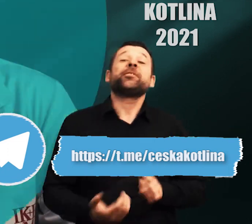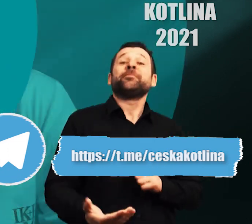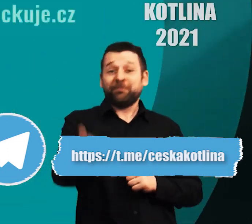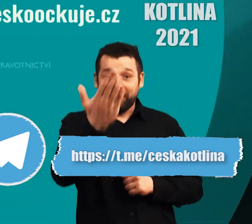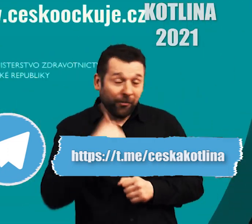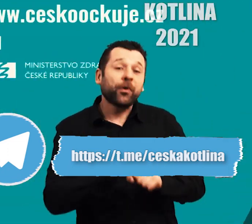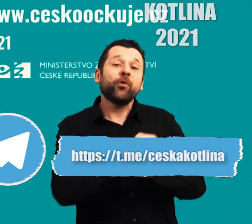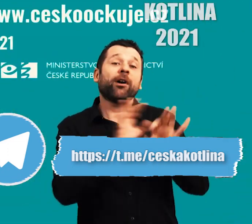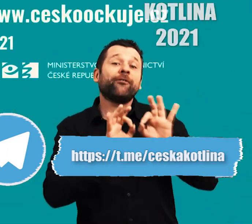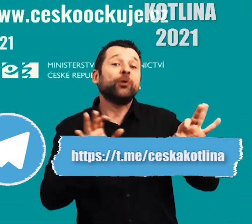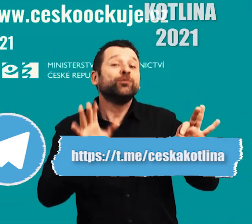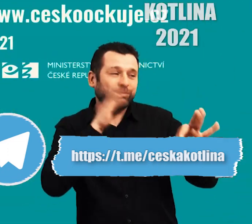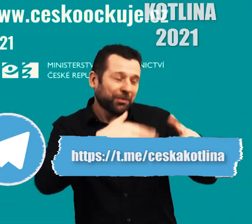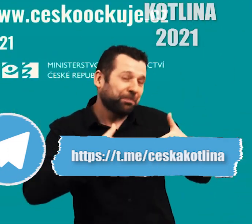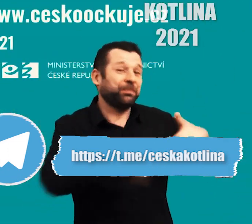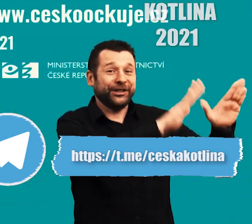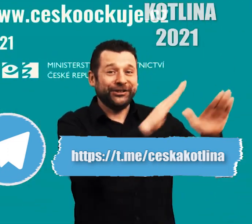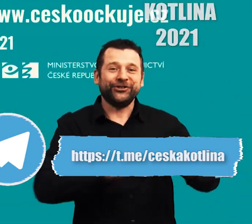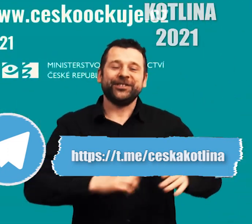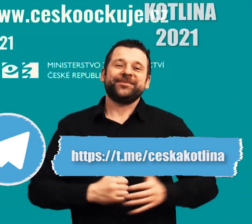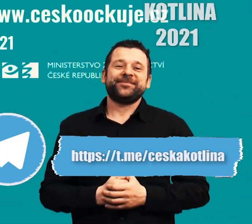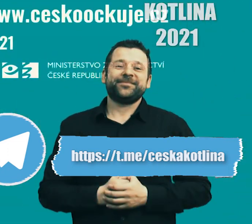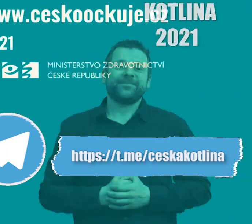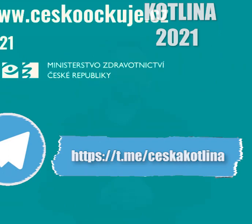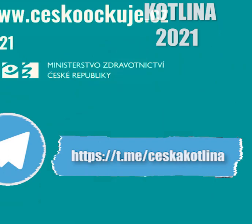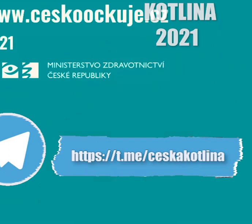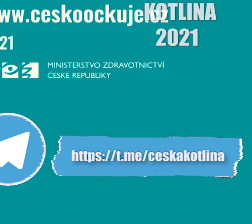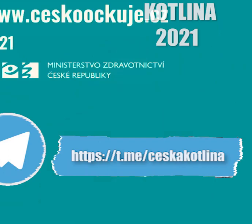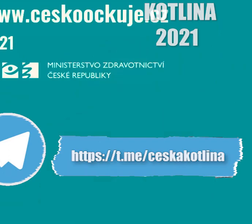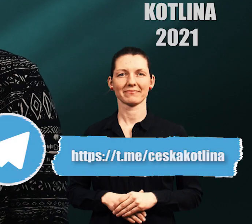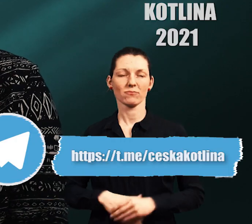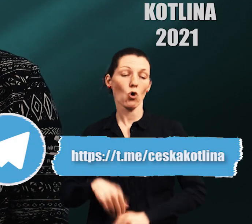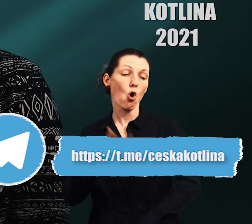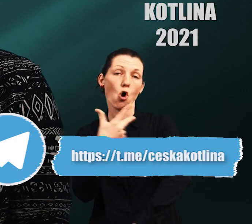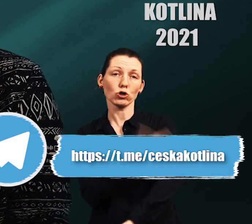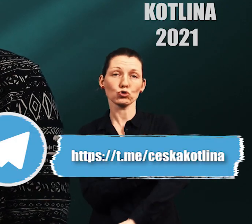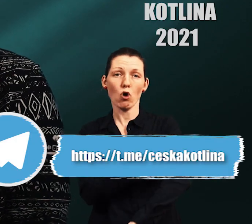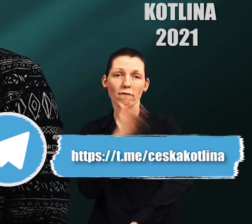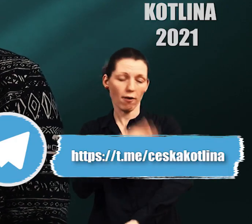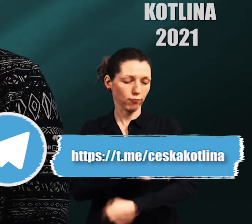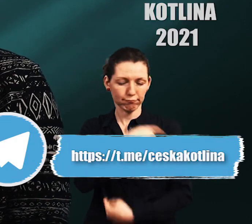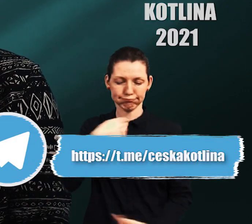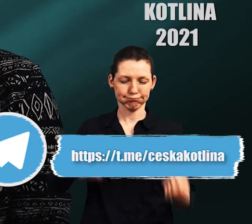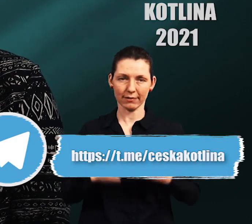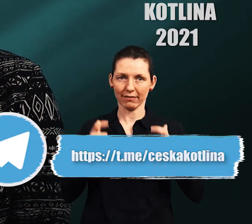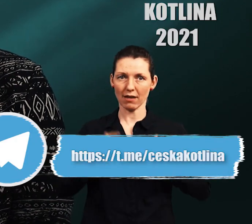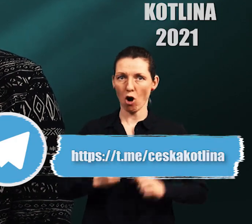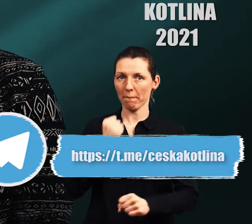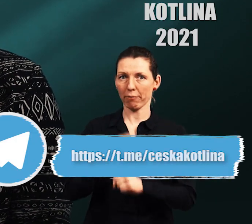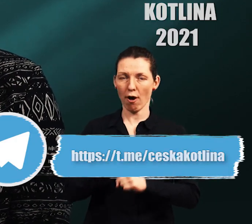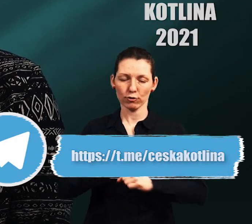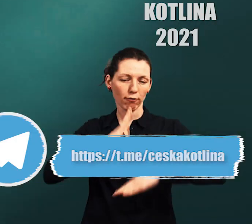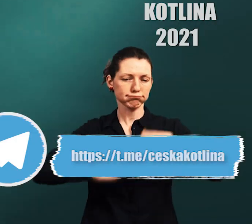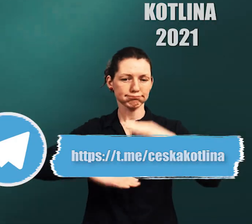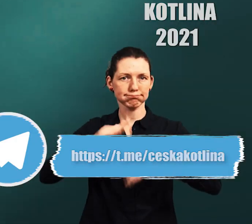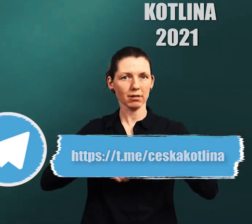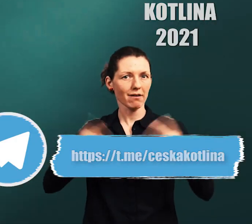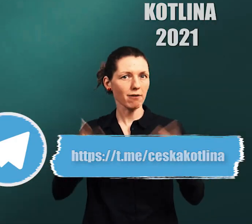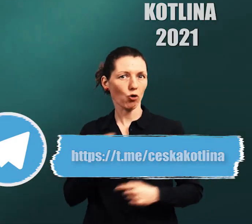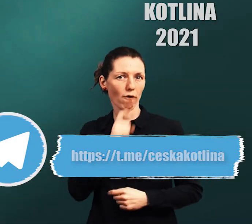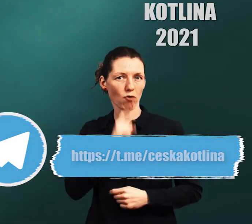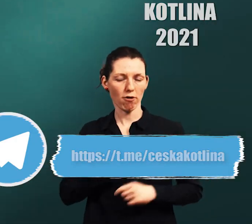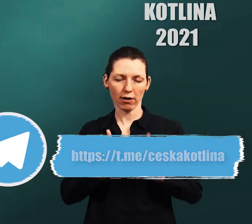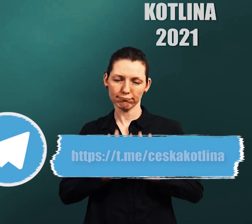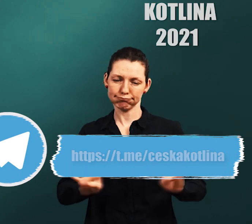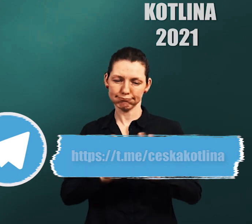mutaci. Udělejme tečku za koronavirem. Vakcína nás připraví na setkání s něčím neznámým, tady v